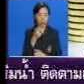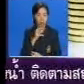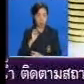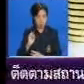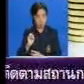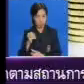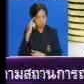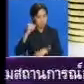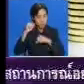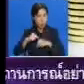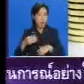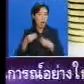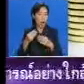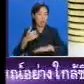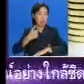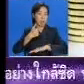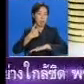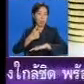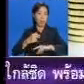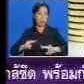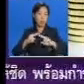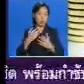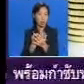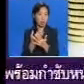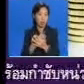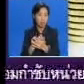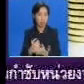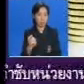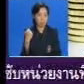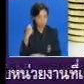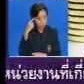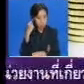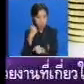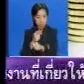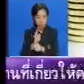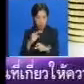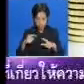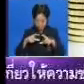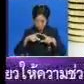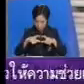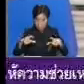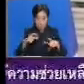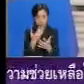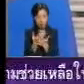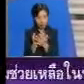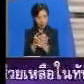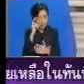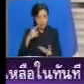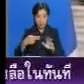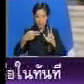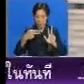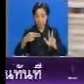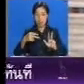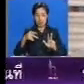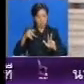ยังเห็นชอบนะครับให้อำนาจกระทรวงการคลังออกพันธบัตรออมทรัพย์ไทยเข้มแข็งครั้งที่2วงเงิน 30,000 ล้านบาทด้วยครับข้อเสนอของ